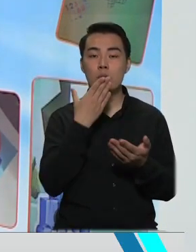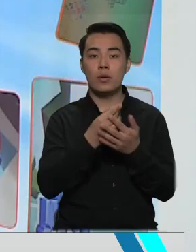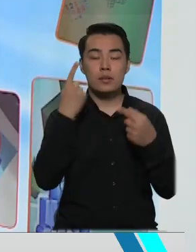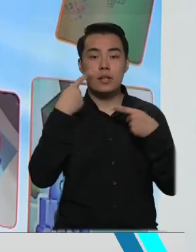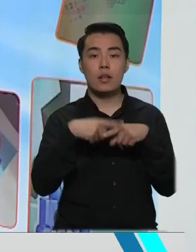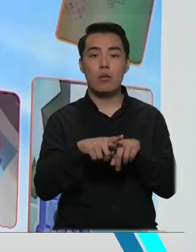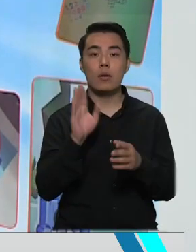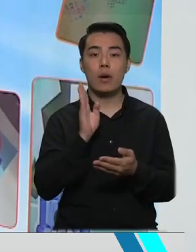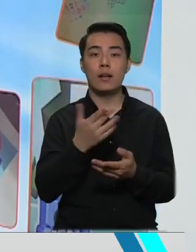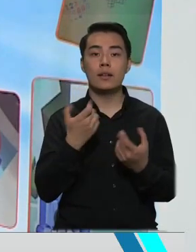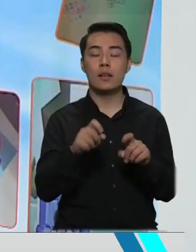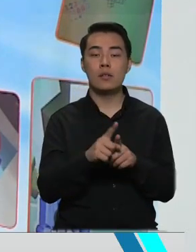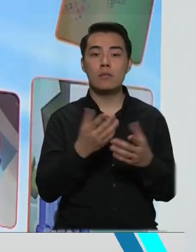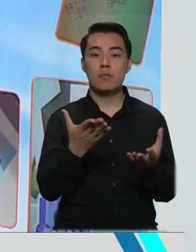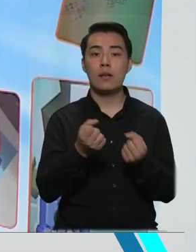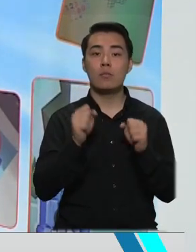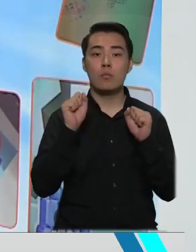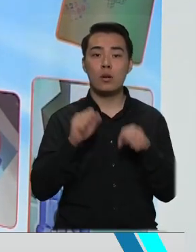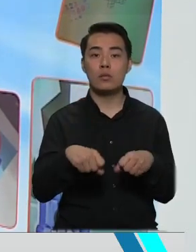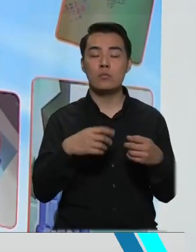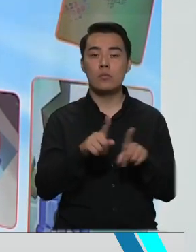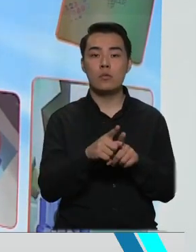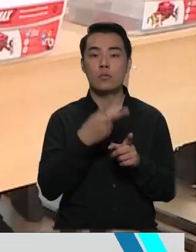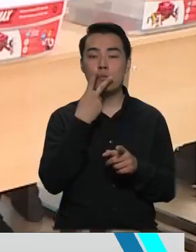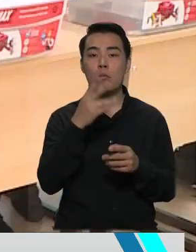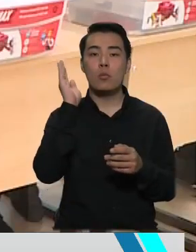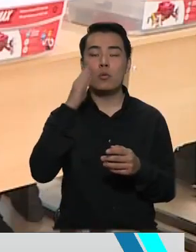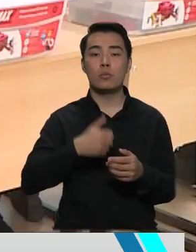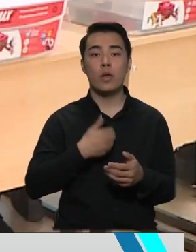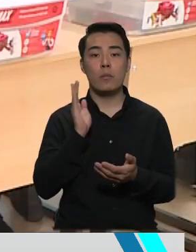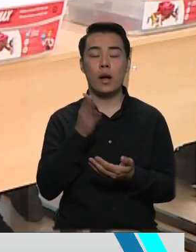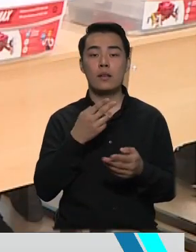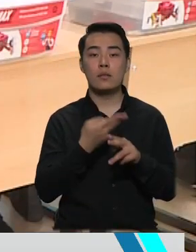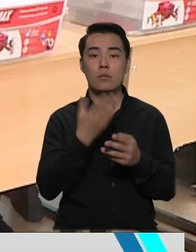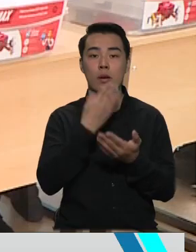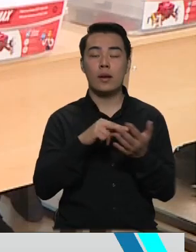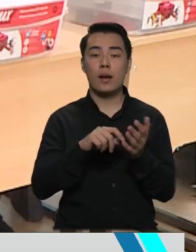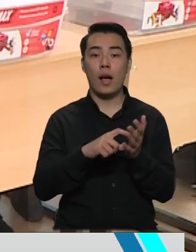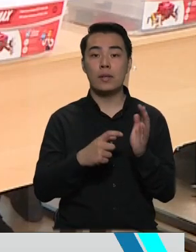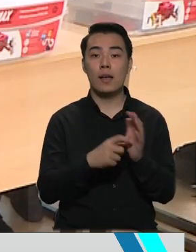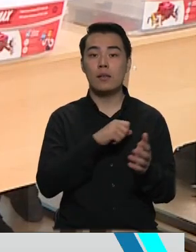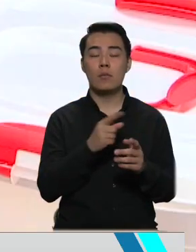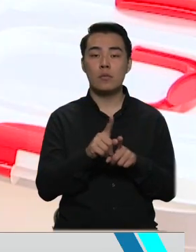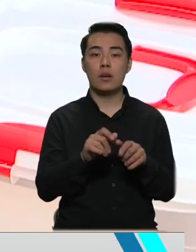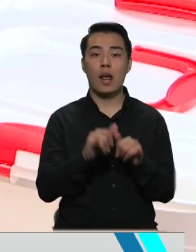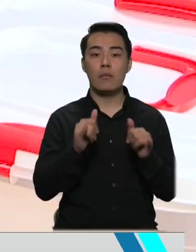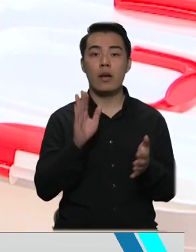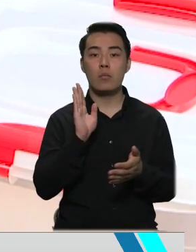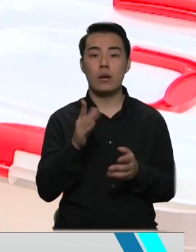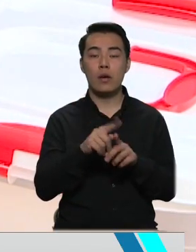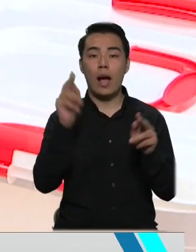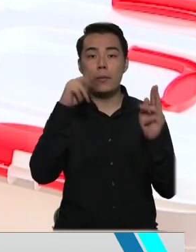технологий позволит стране с уверенно смотреть будущее современный кабинет расширить возможности процесса обучения